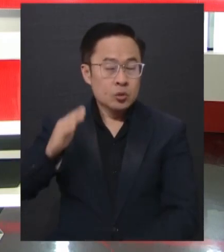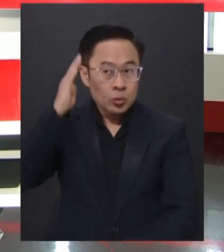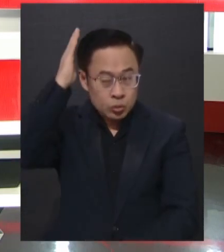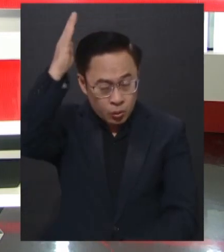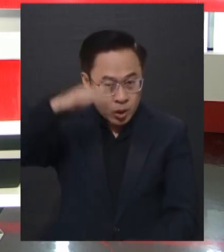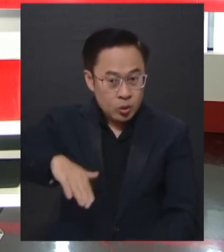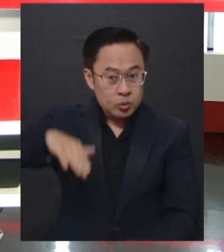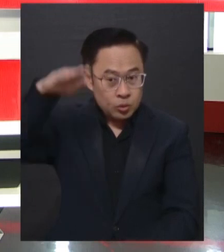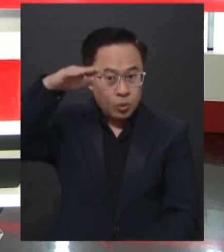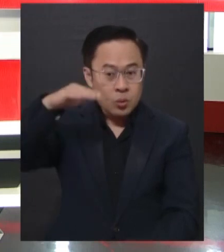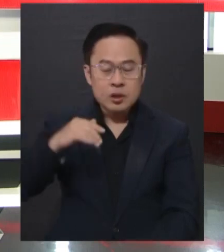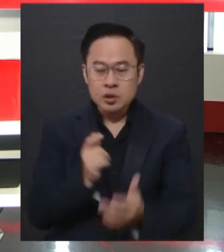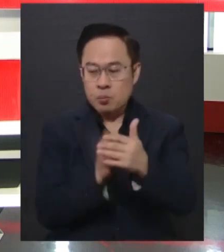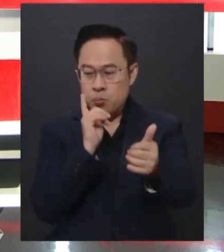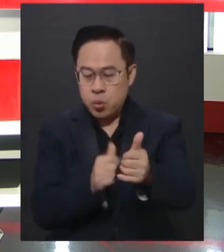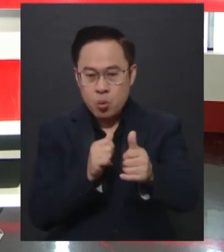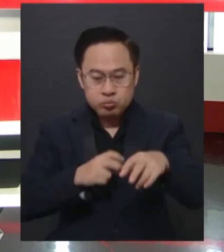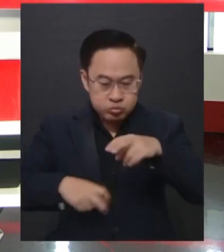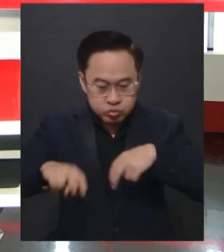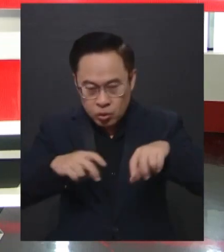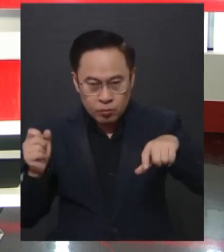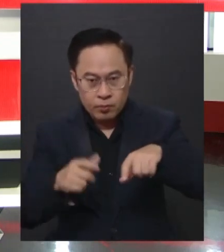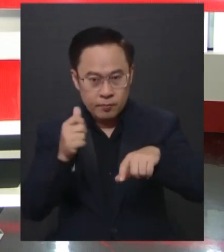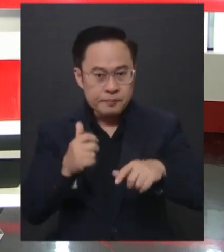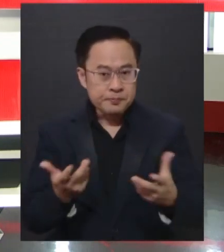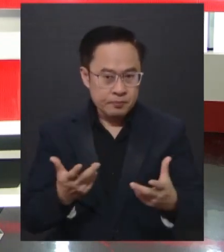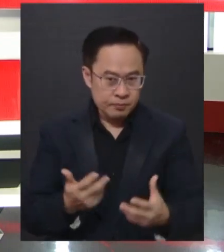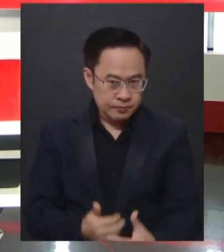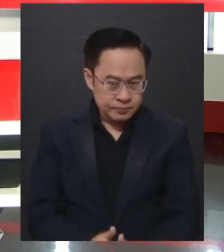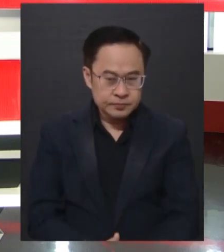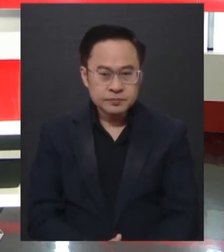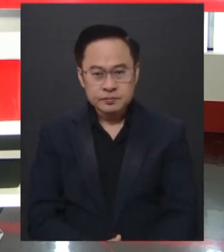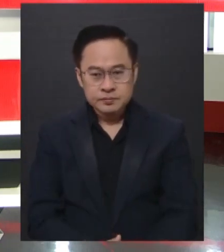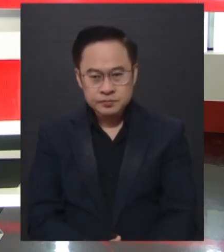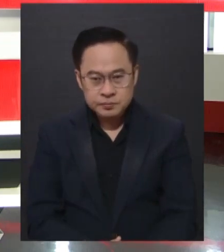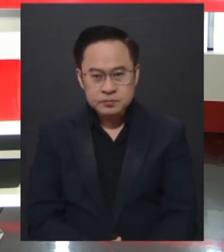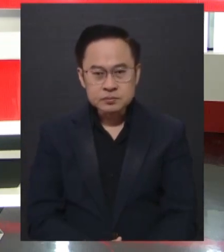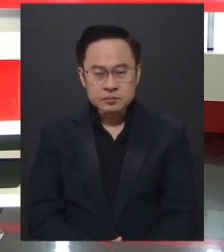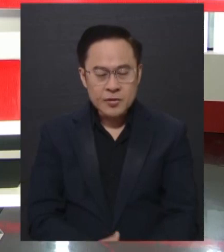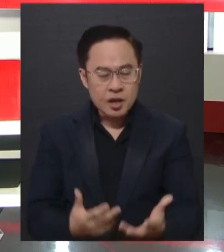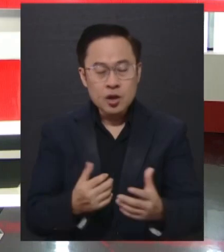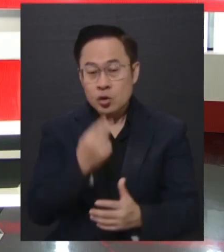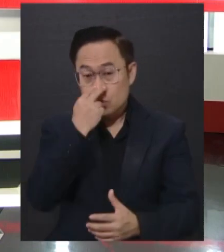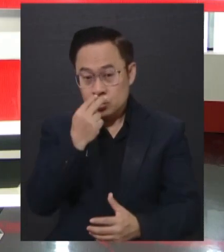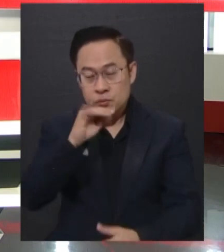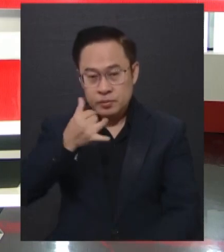ใหม่ที่แหมมีสไตล์กันคล้ายๆโค้ชโย่งก็ได ้นั่นน่ะสิ รูปร่างสูงใหญ ่เออเห็นต้องเป็นไอดอลแบบนี ้ถูกต้